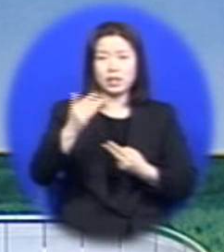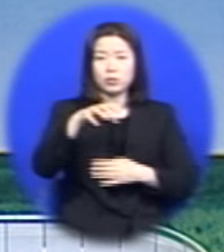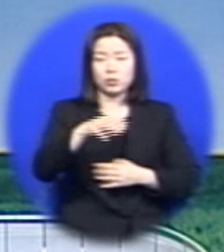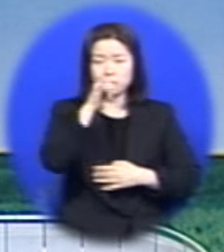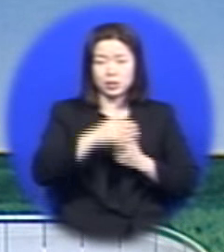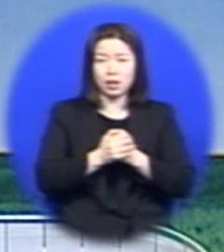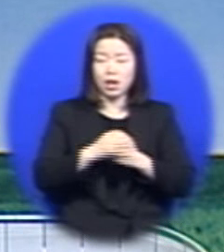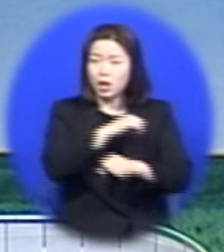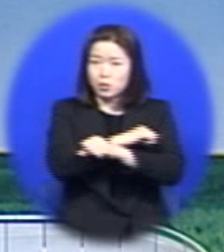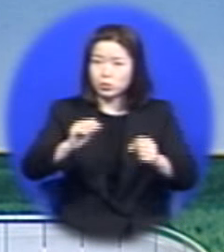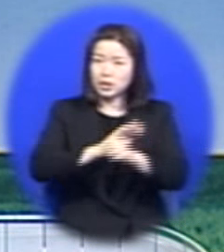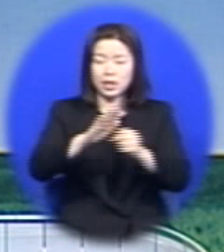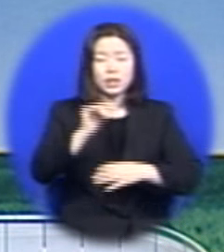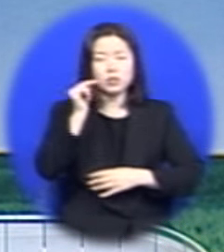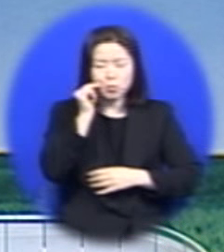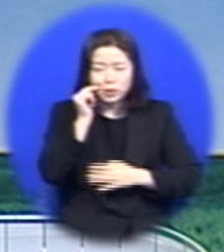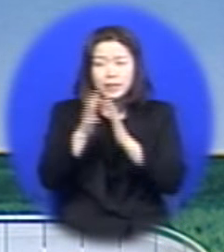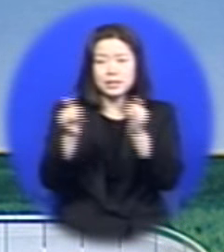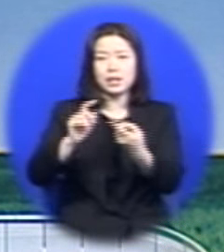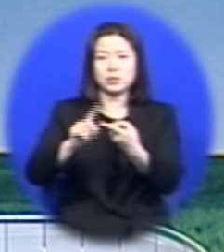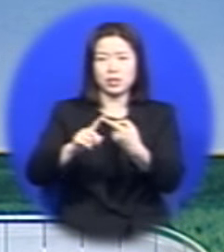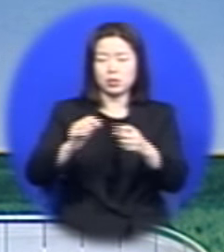사랑할 수 없는 사람을 용서하고 사랑하는 것입니다.